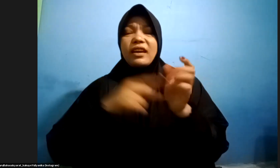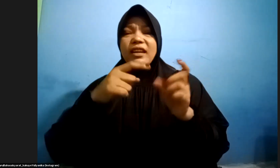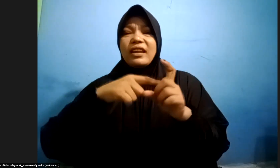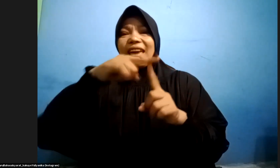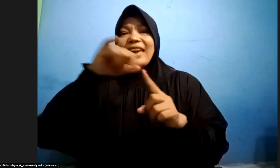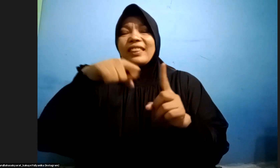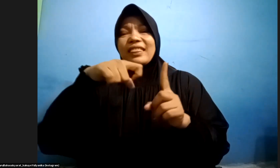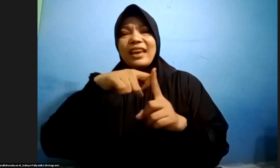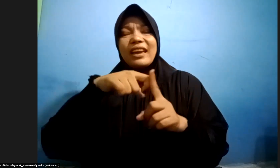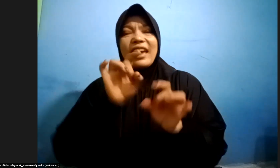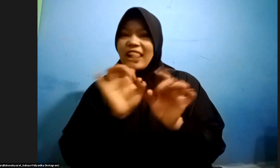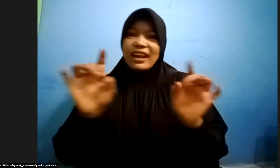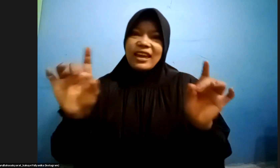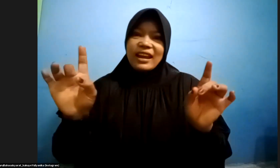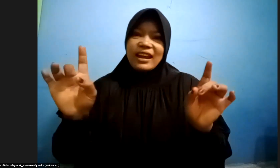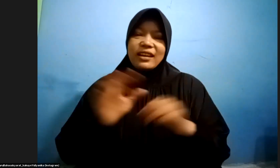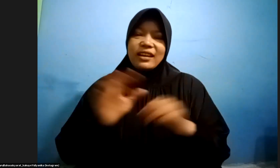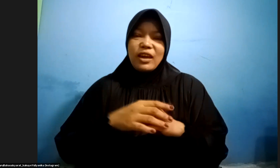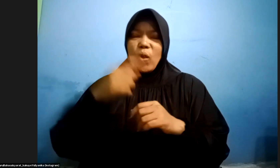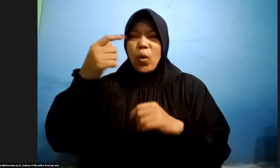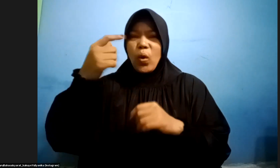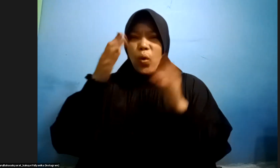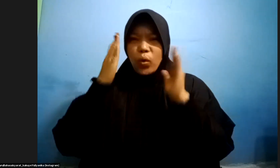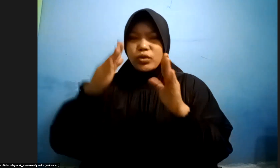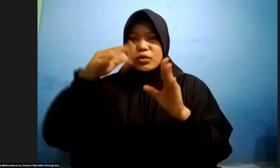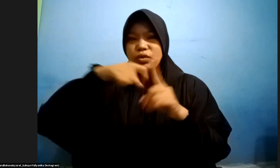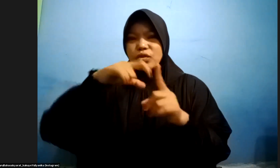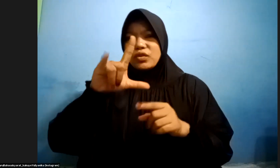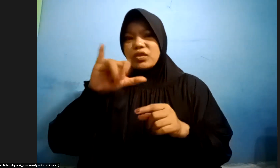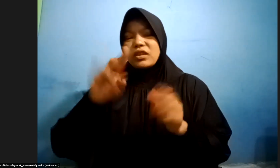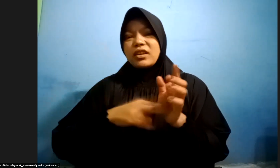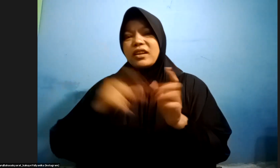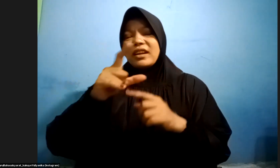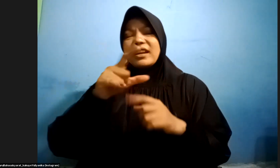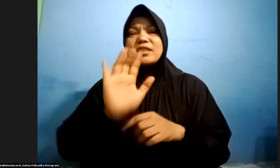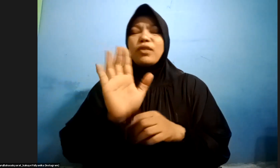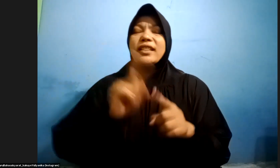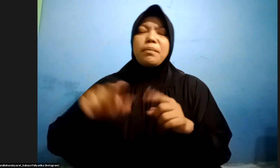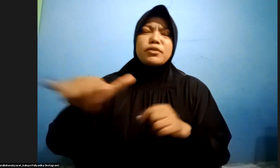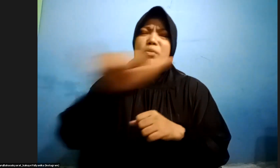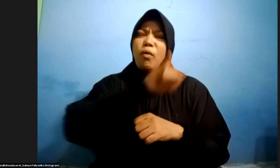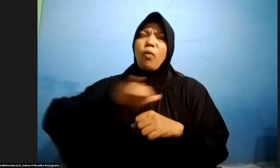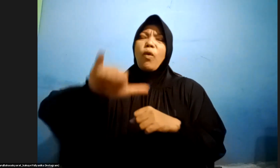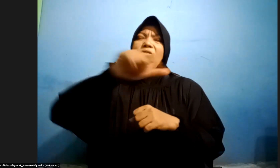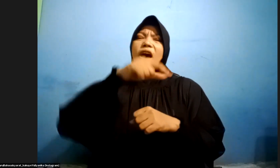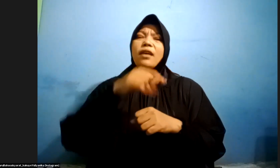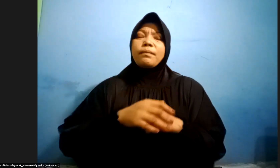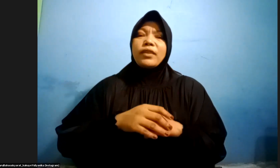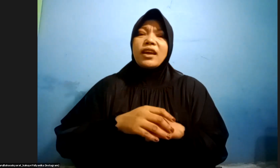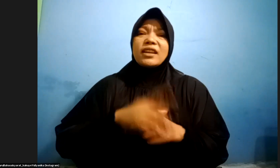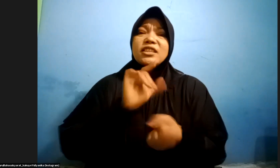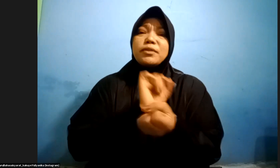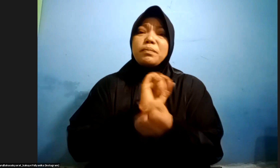tetapi di dalamnya termasuk kepada faktor sosial yang berpengaruh kepada kesehatan reproduksi. Jadi memang pekerjaan saya